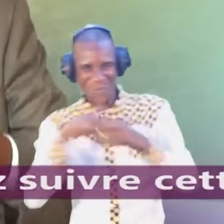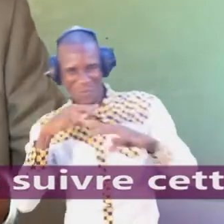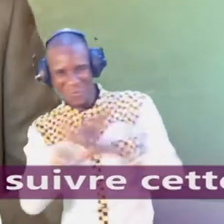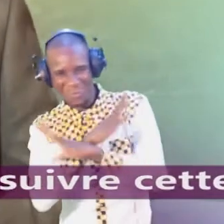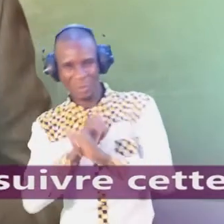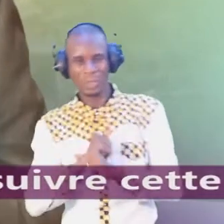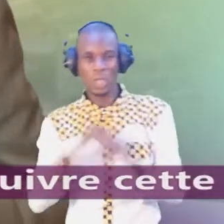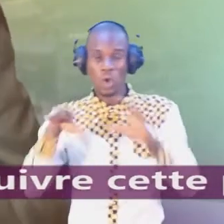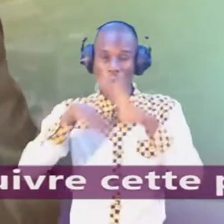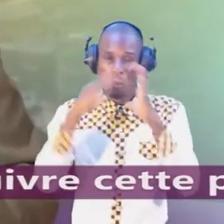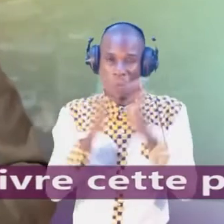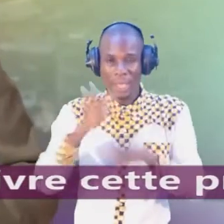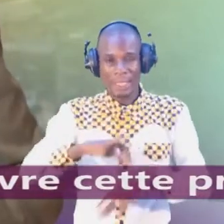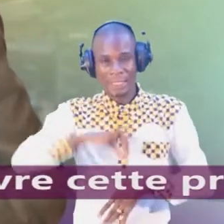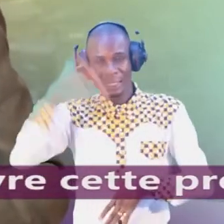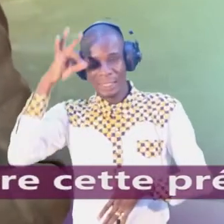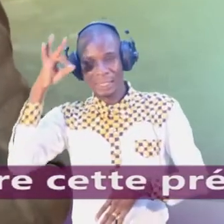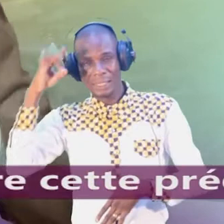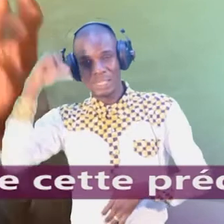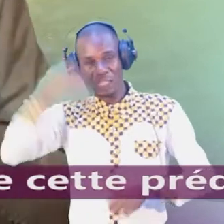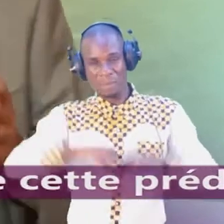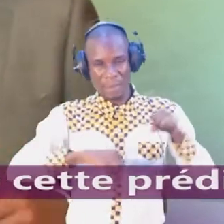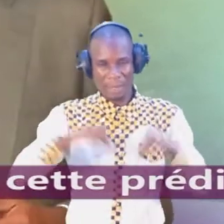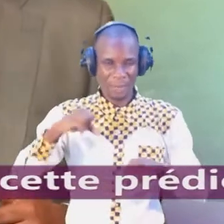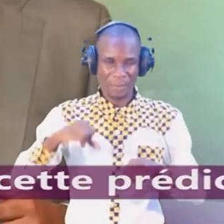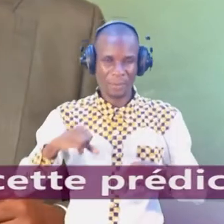koyeba kozongisa mabe epa ya moto to kosalela moto mabe